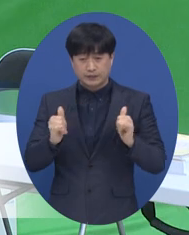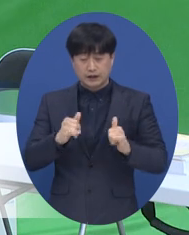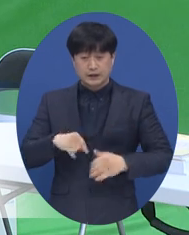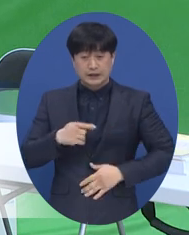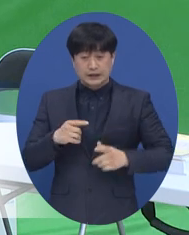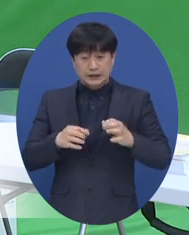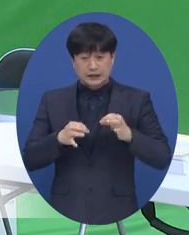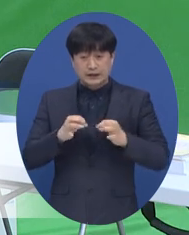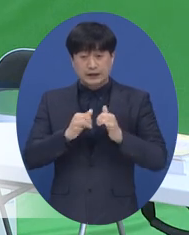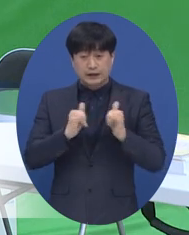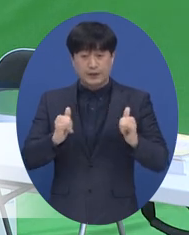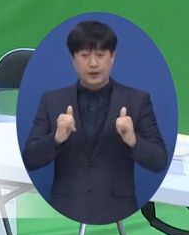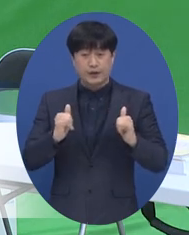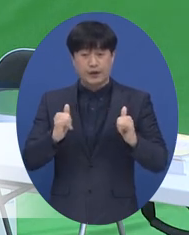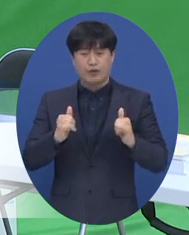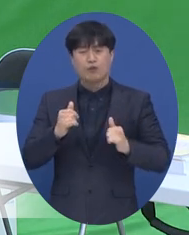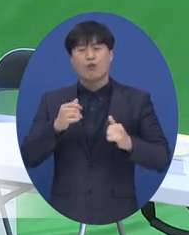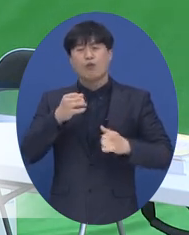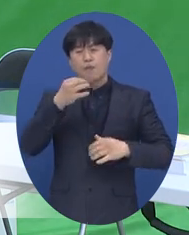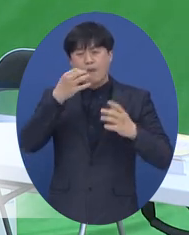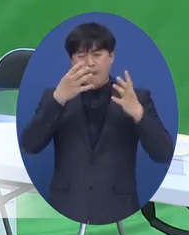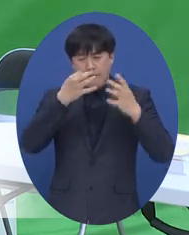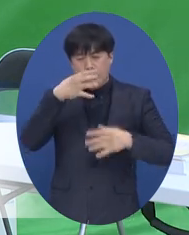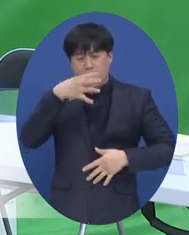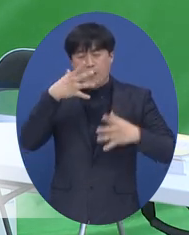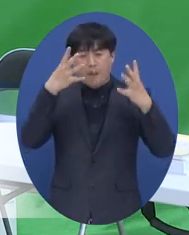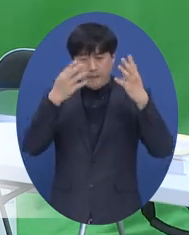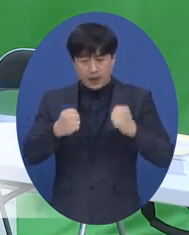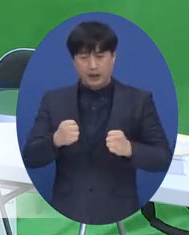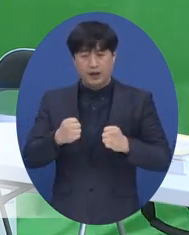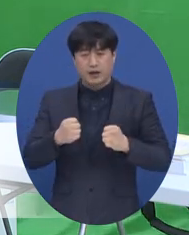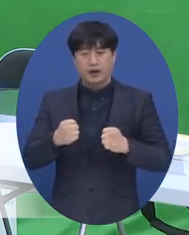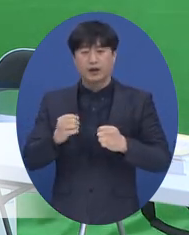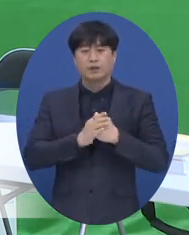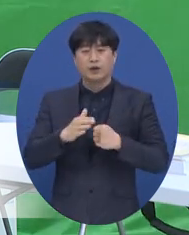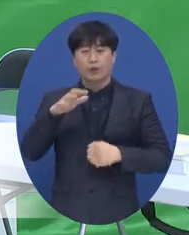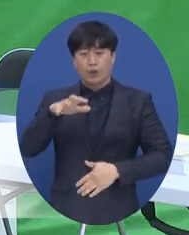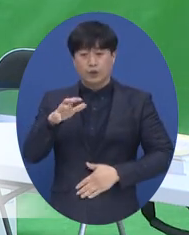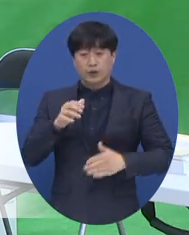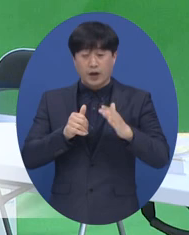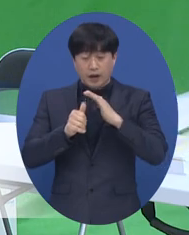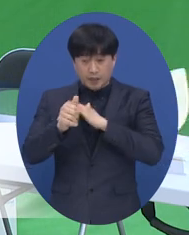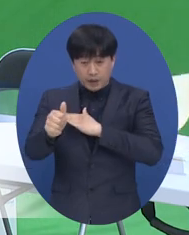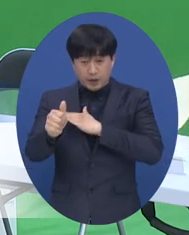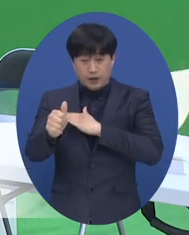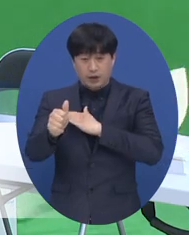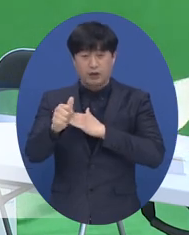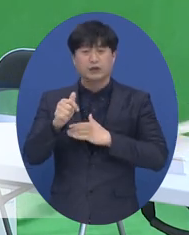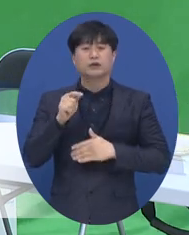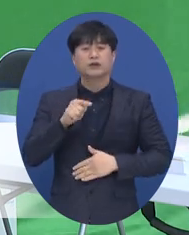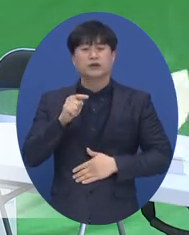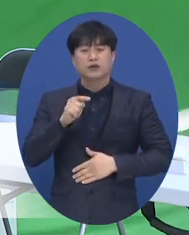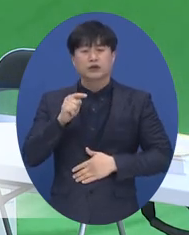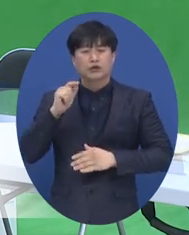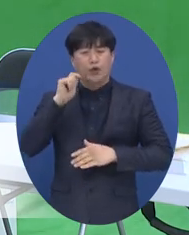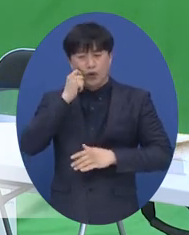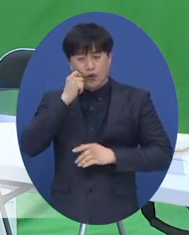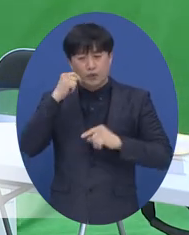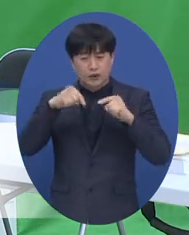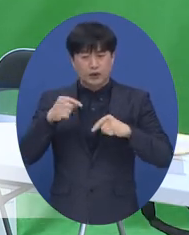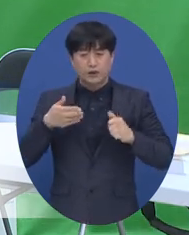경기도의 소상공인 자영업자 분들이 너무나 힘들어하고 계십니다. 그래서 직접 현장에 찾아와서